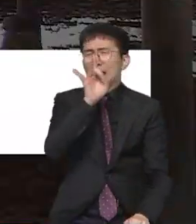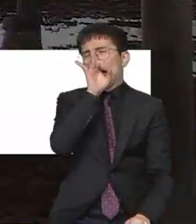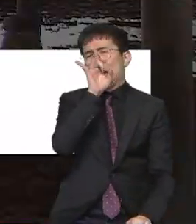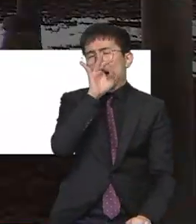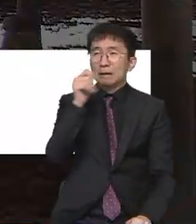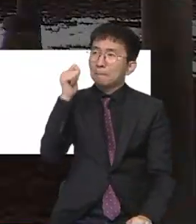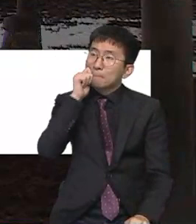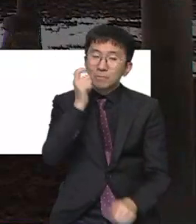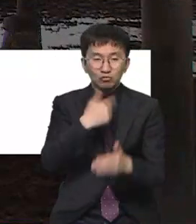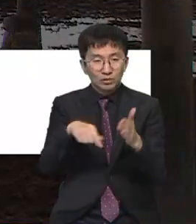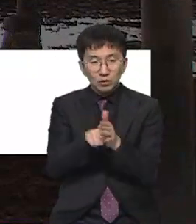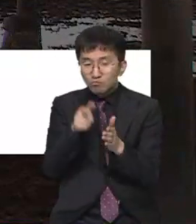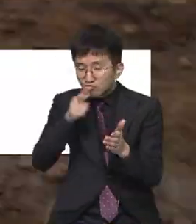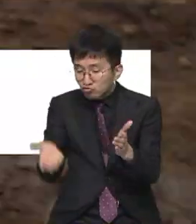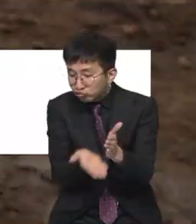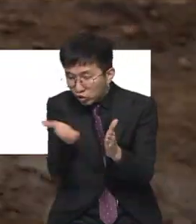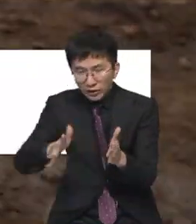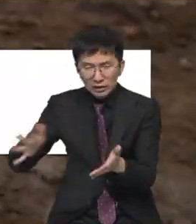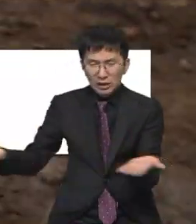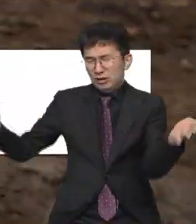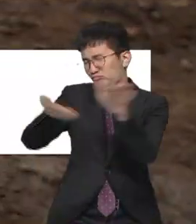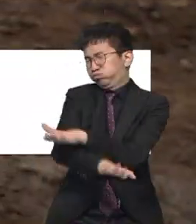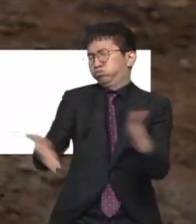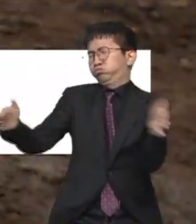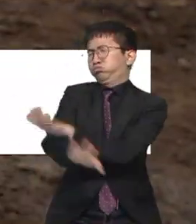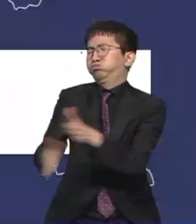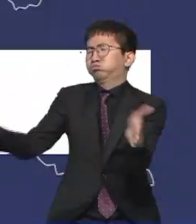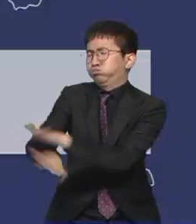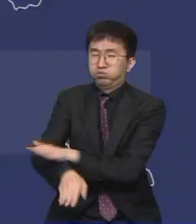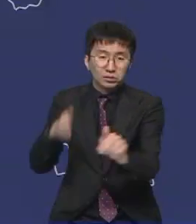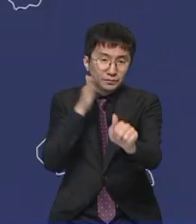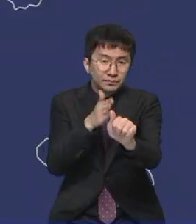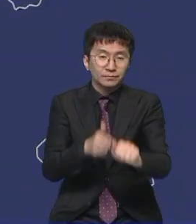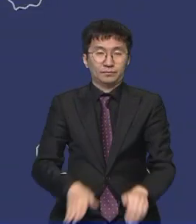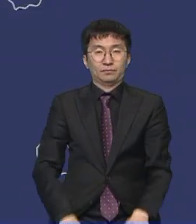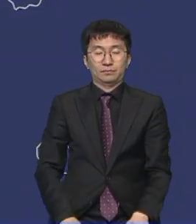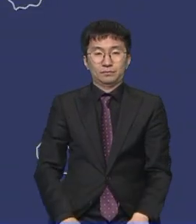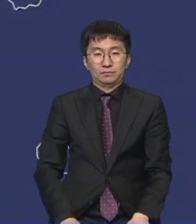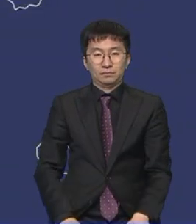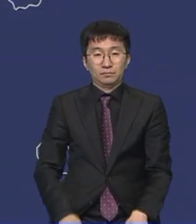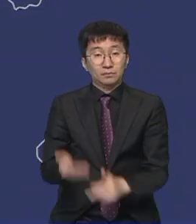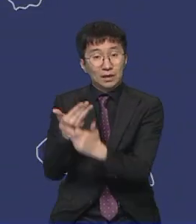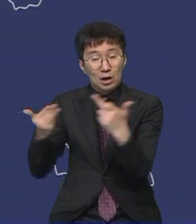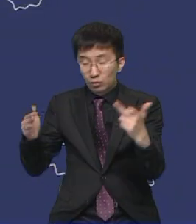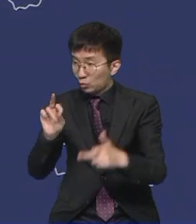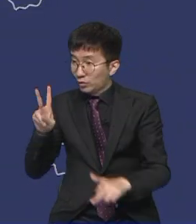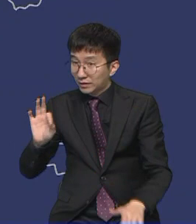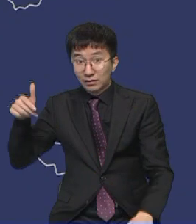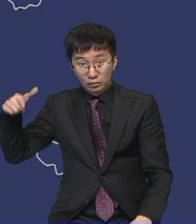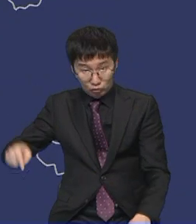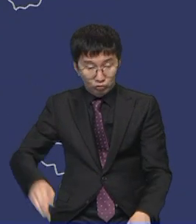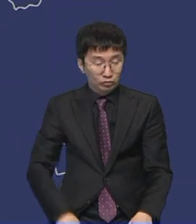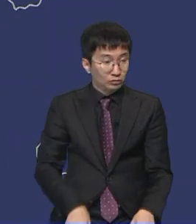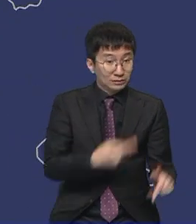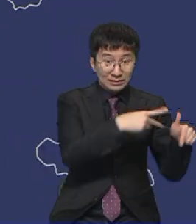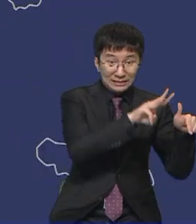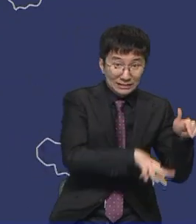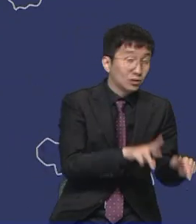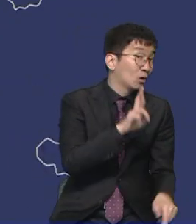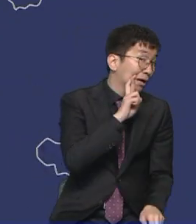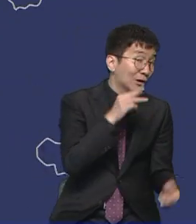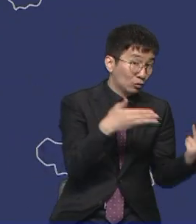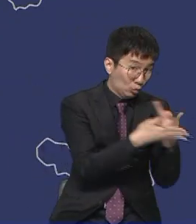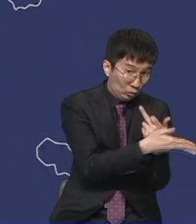일단 물웅덩이나 이런 게 있으면 좀 제거해 주시고. 강원 양구를 비롯해 인천 강화, 경기 수원